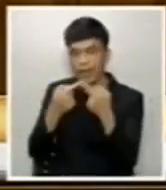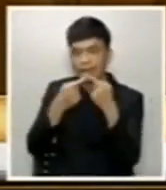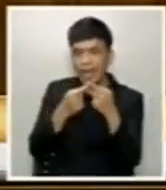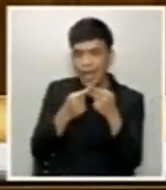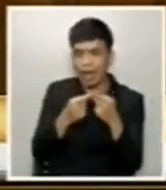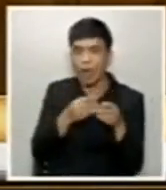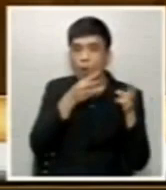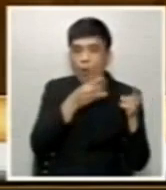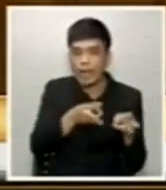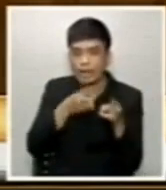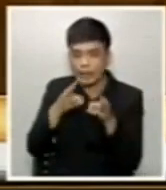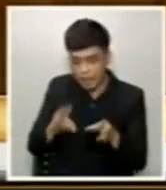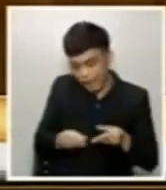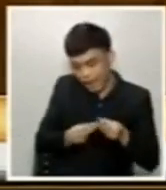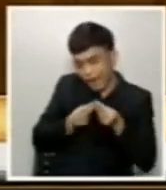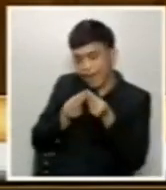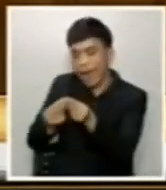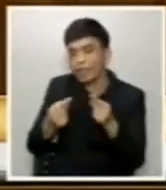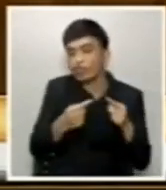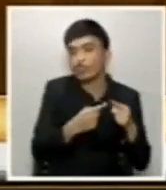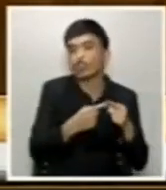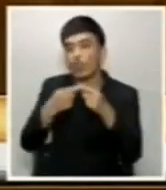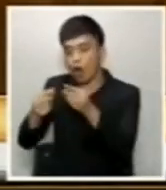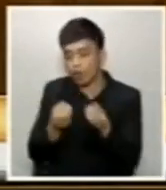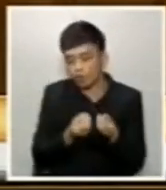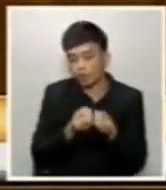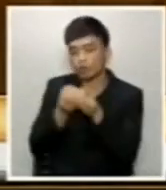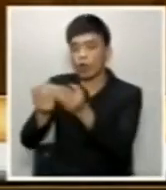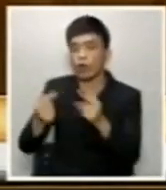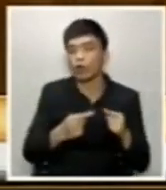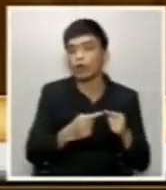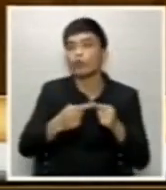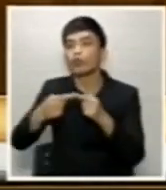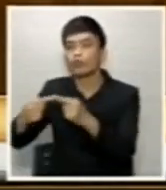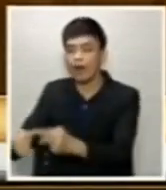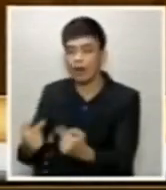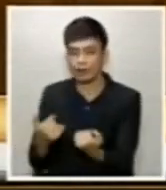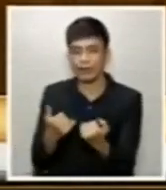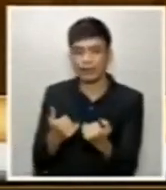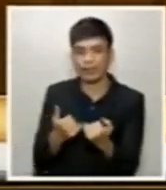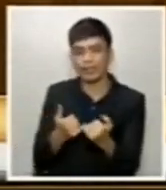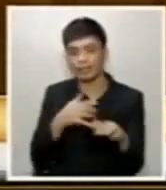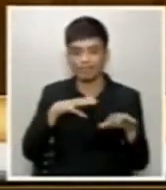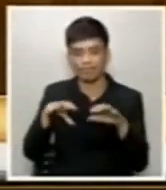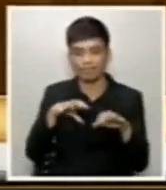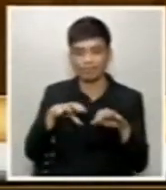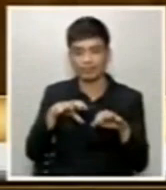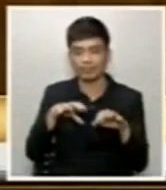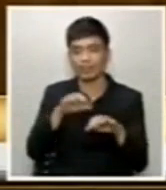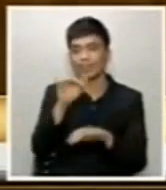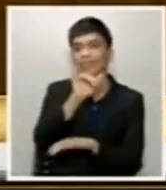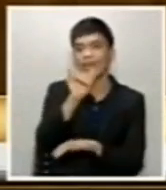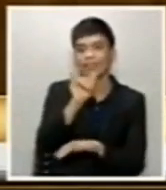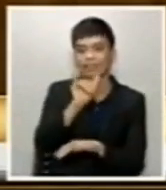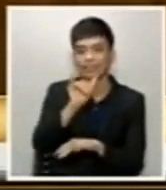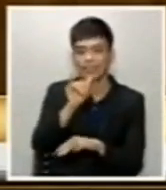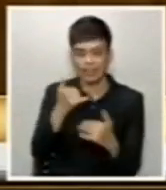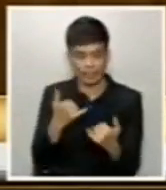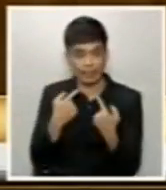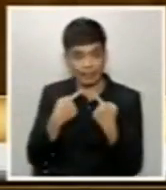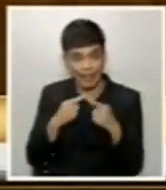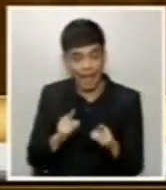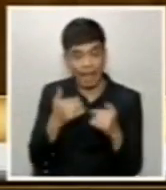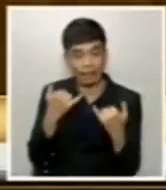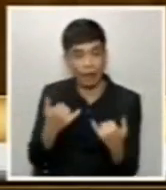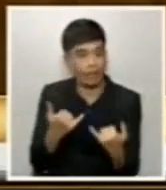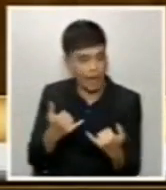ให้กับท้องถิ่นนะมันยังเป็นกระบวนการที่เราอาจจะอยู่ในนอกหน่วยในการทำงานนะครับแต่เรียนท่านนะครับว่ายืนยันได้ว่าพร้อ